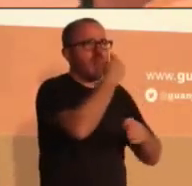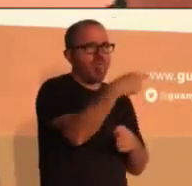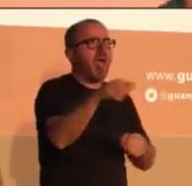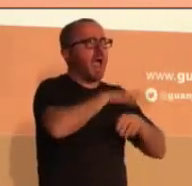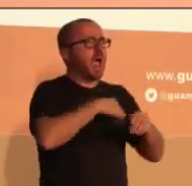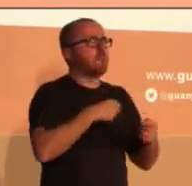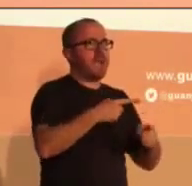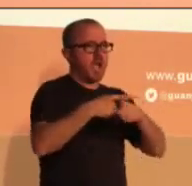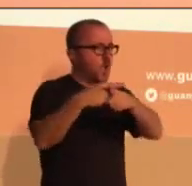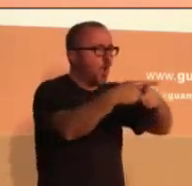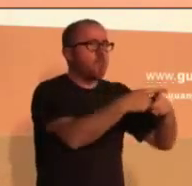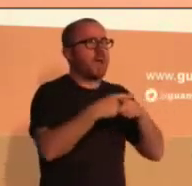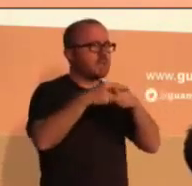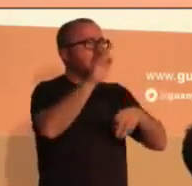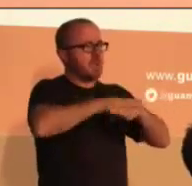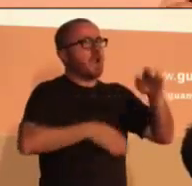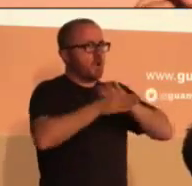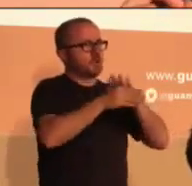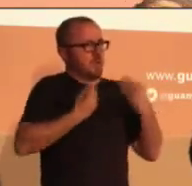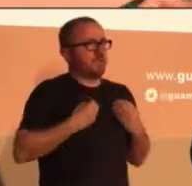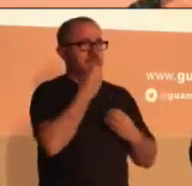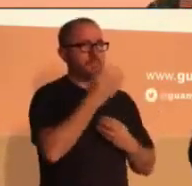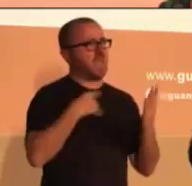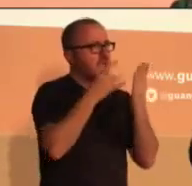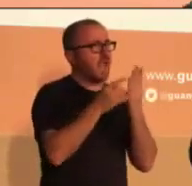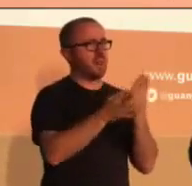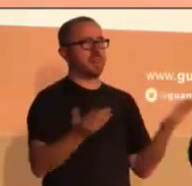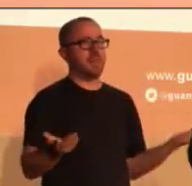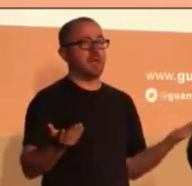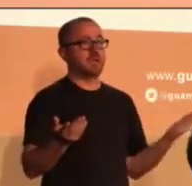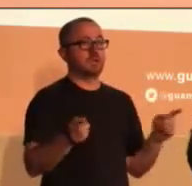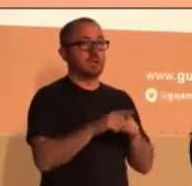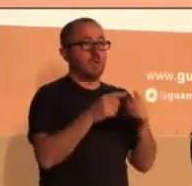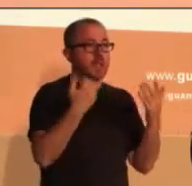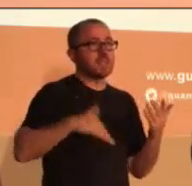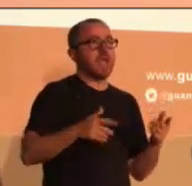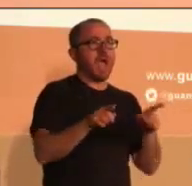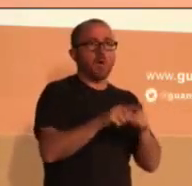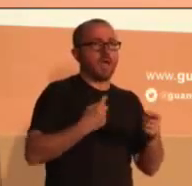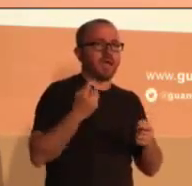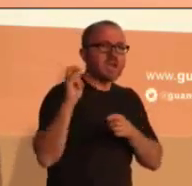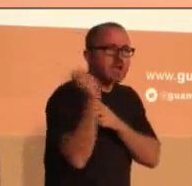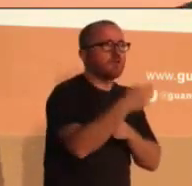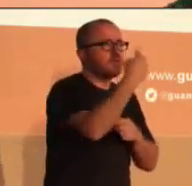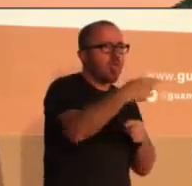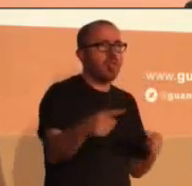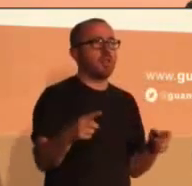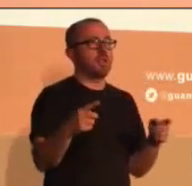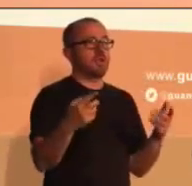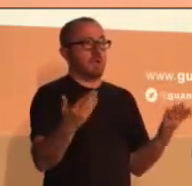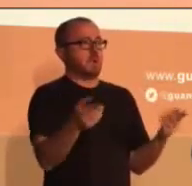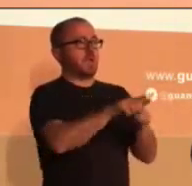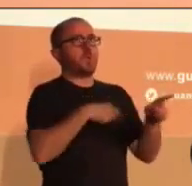majoria, tenim recursos i a sobre la confluència ja l'estem fent, no ens l'hem d'inventar. Estem trobant-nos gent molt